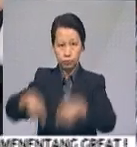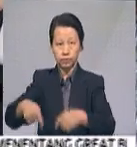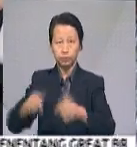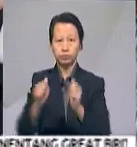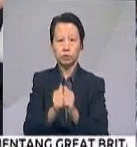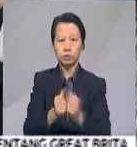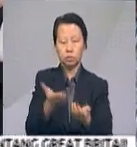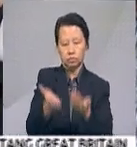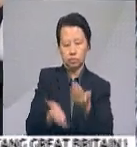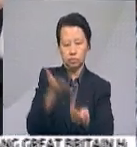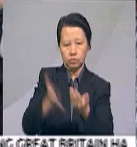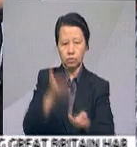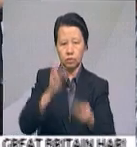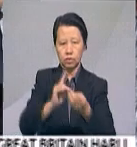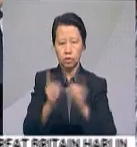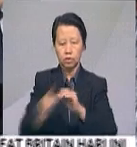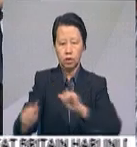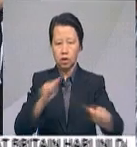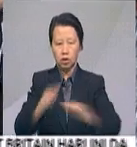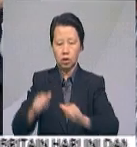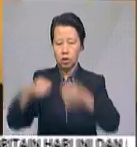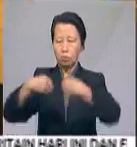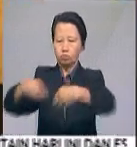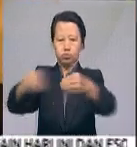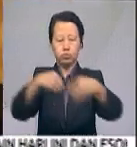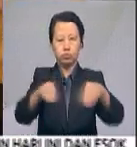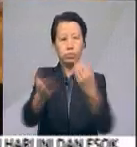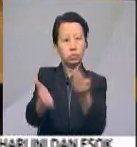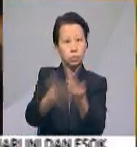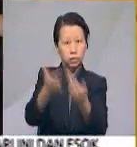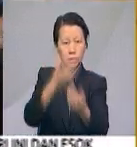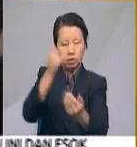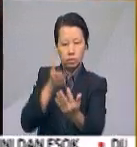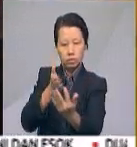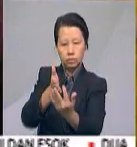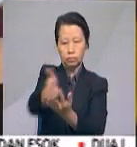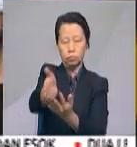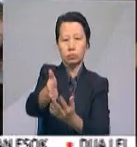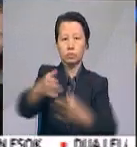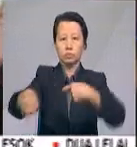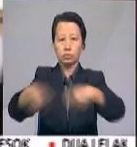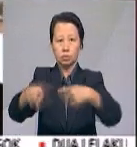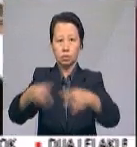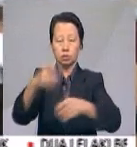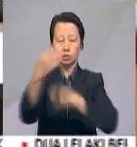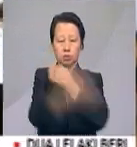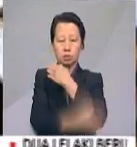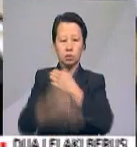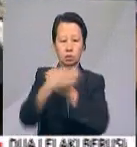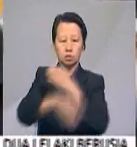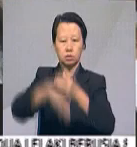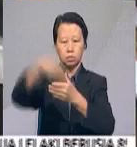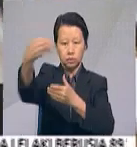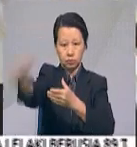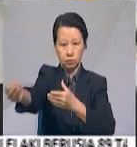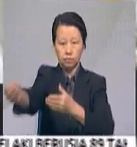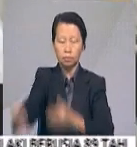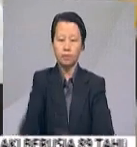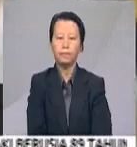kemudahan digital, aktiviti pemasaran akan menjadi lebih mudah untuk menembusi pasaran negara luar.